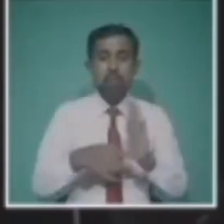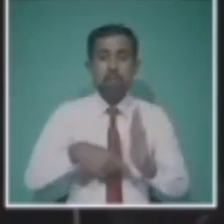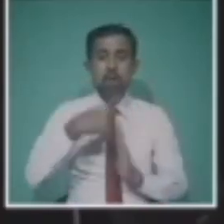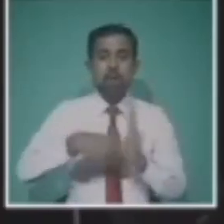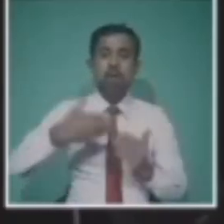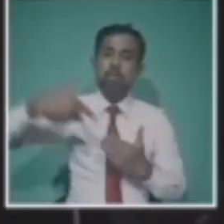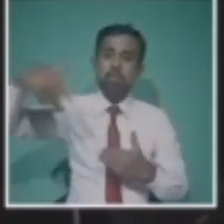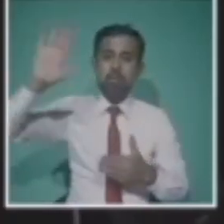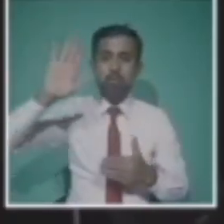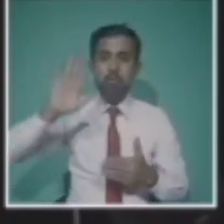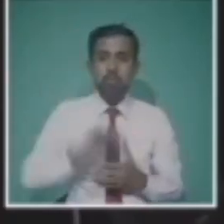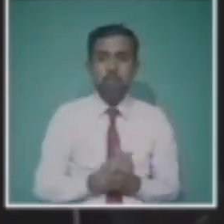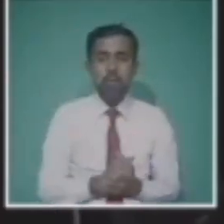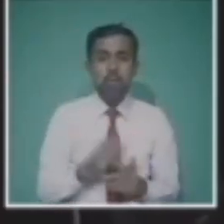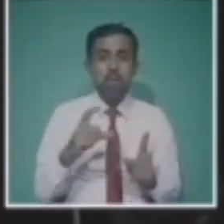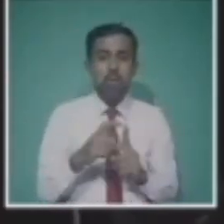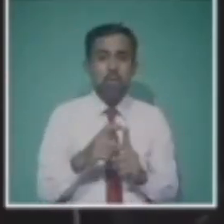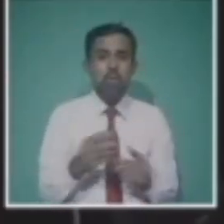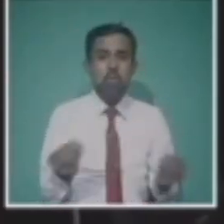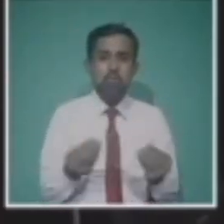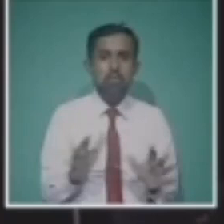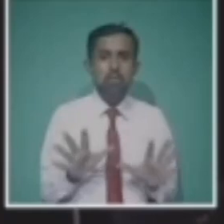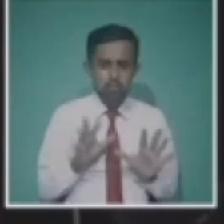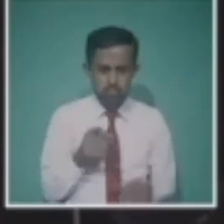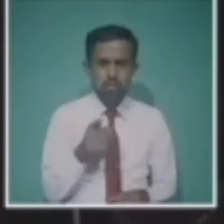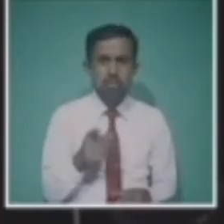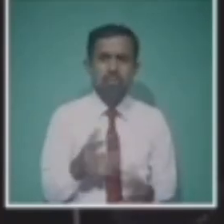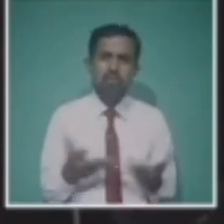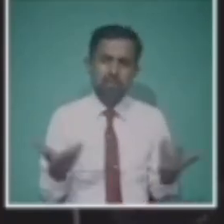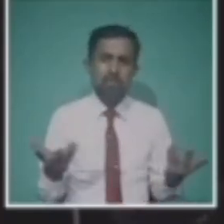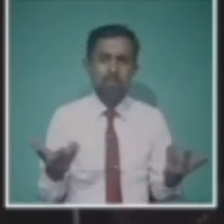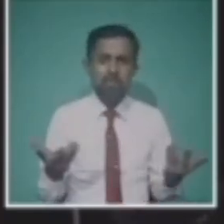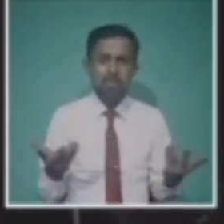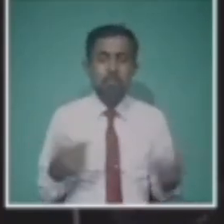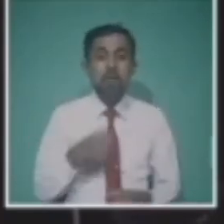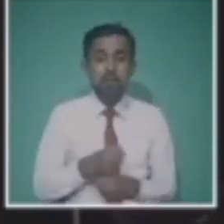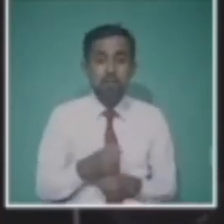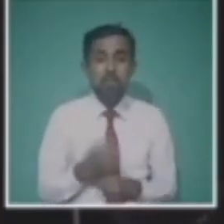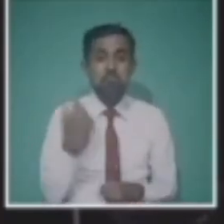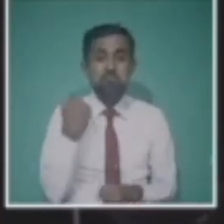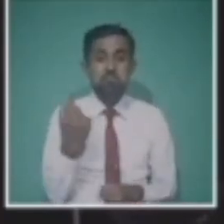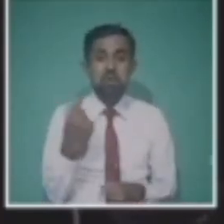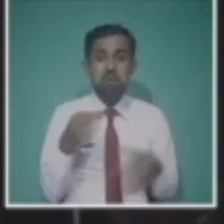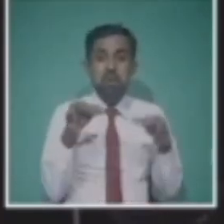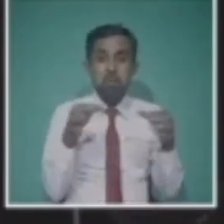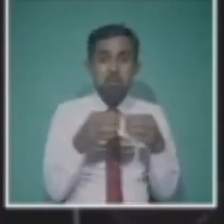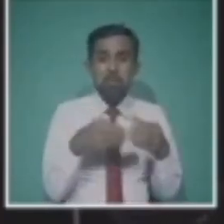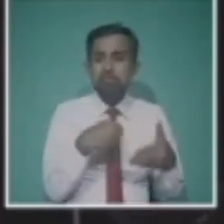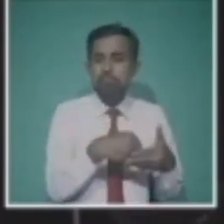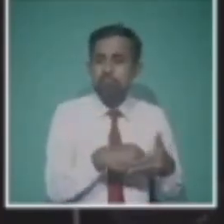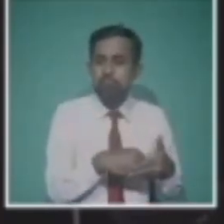පිට වෙලා තියෙනවා. ඉතින් අපිට ඩොලර් රිගයක් කියන එක පුදුමයක්ද? නෑ. මේ ආණ්ඩු ධනපති පන්තිය හුරතල්